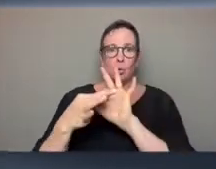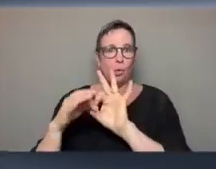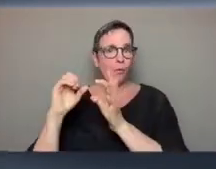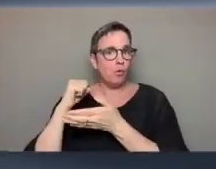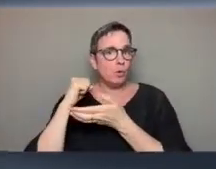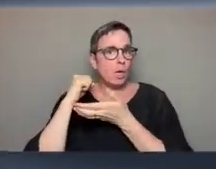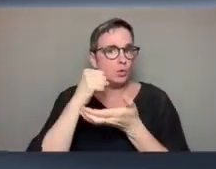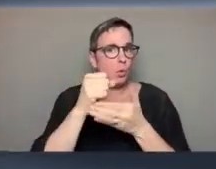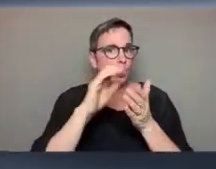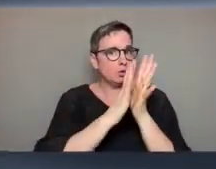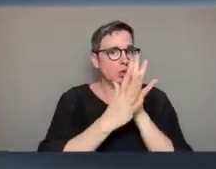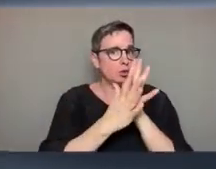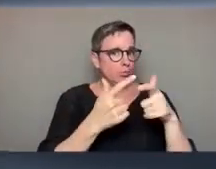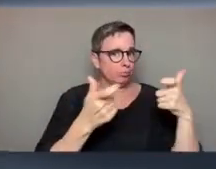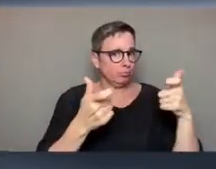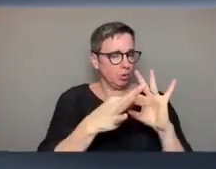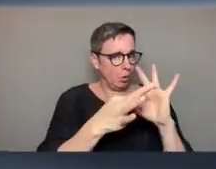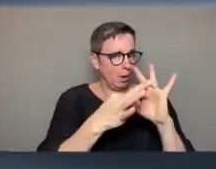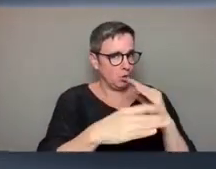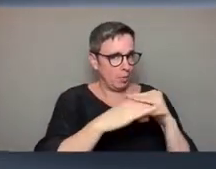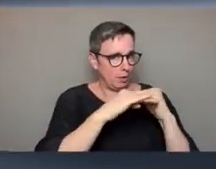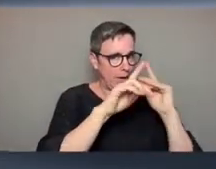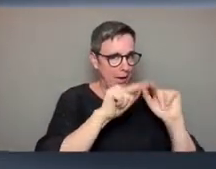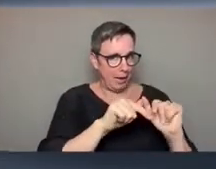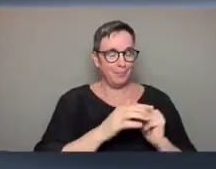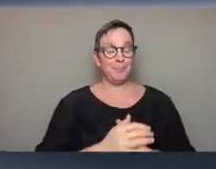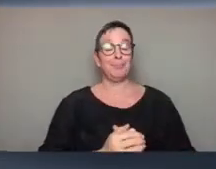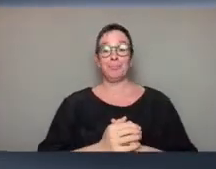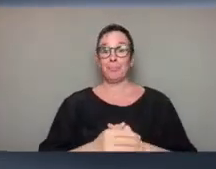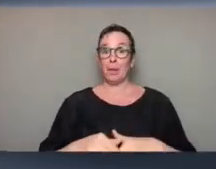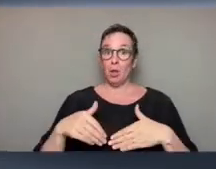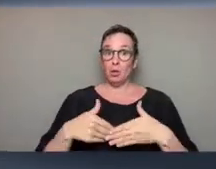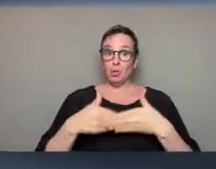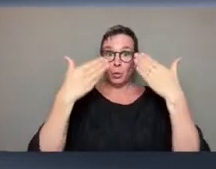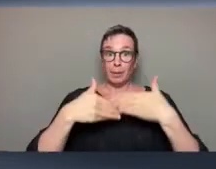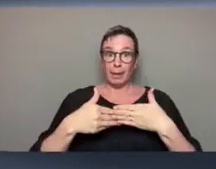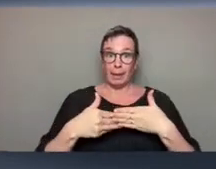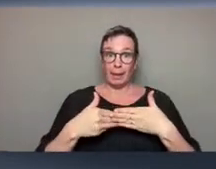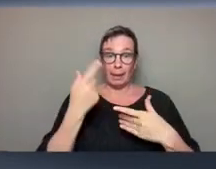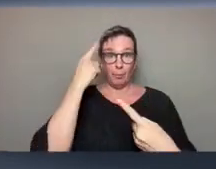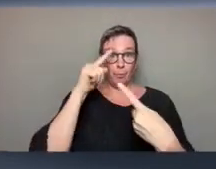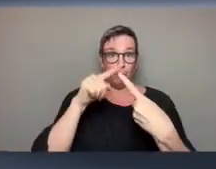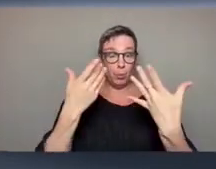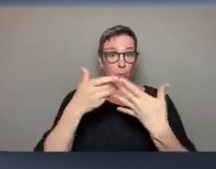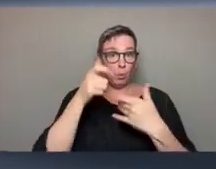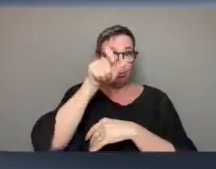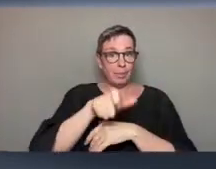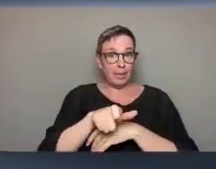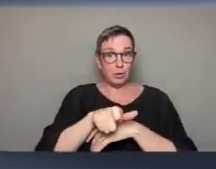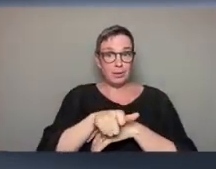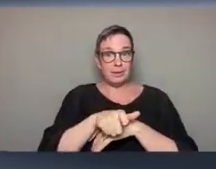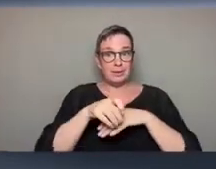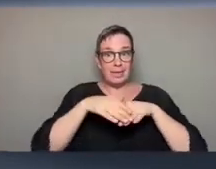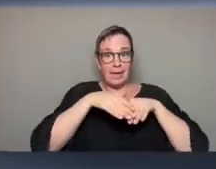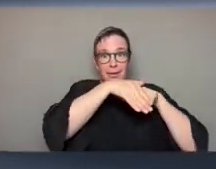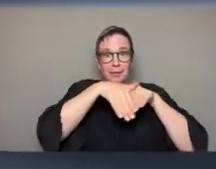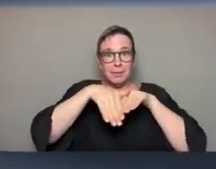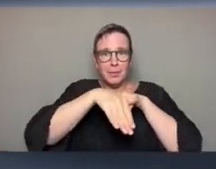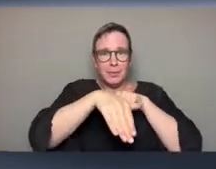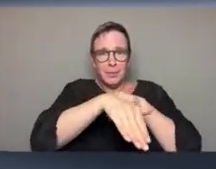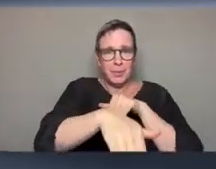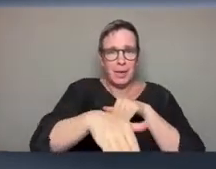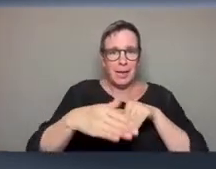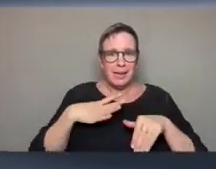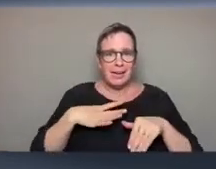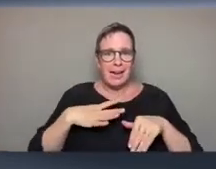et associations. Cette journée permet aux participants de descendre une piste en Singo, donc c'est cet engin qu'on voit ici